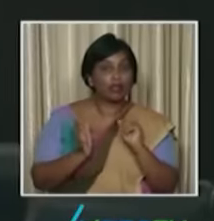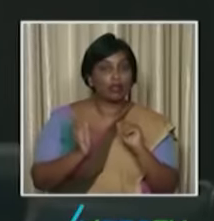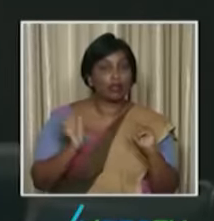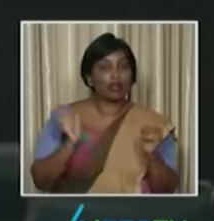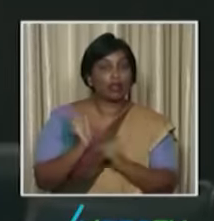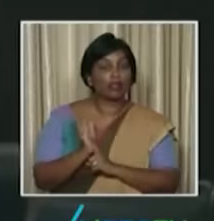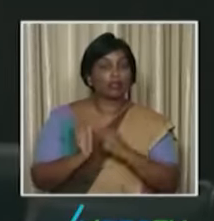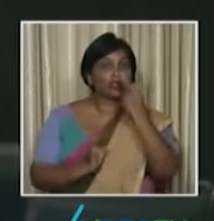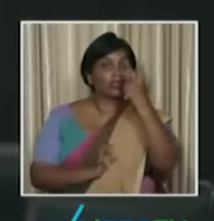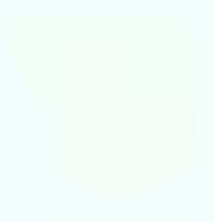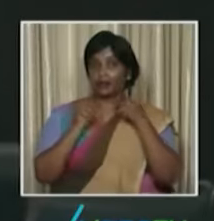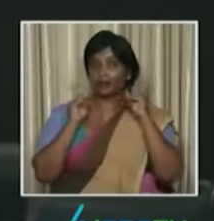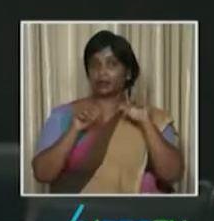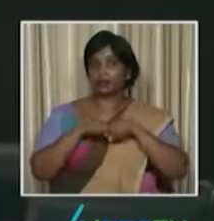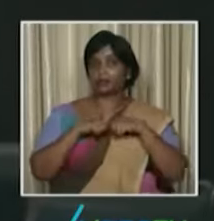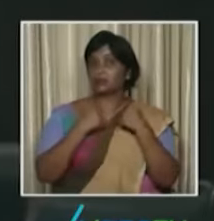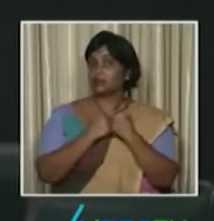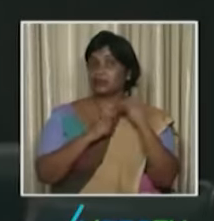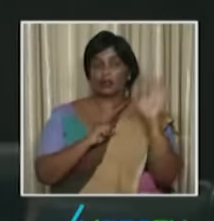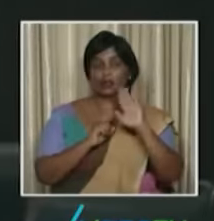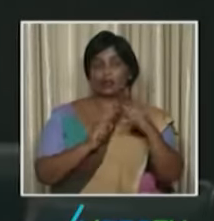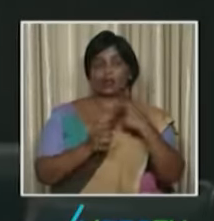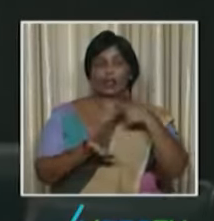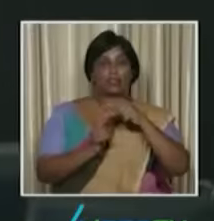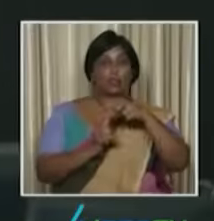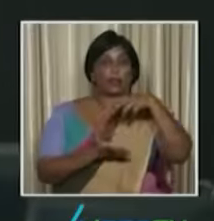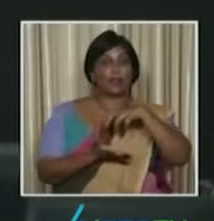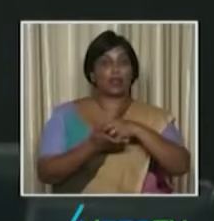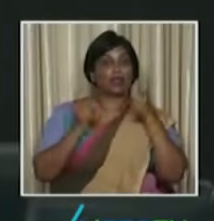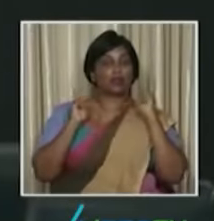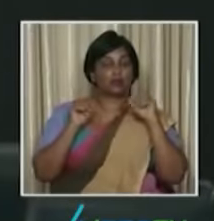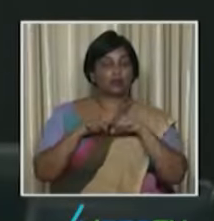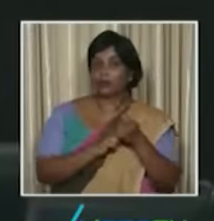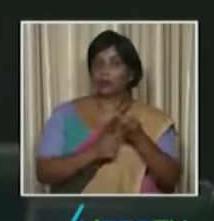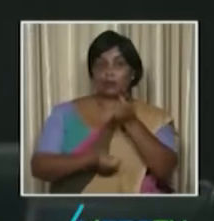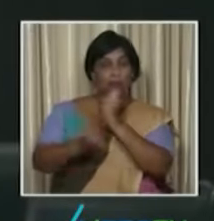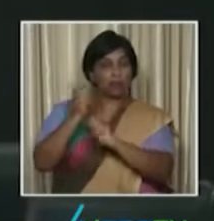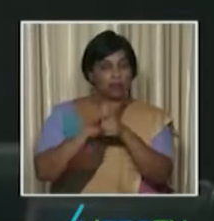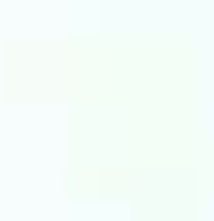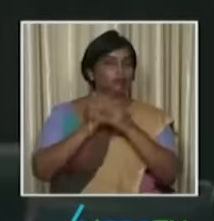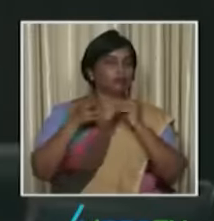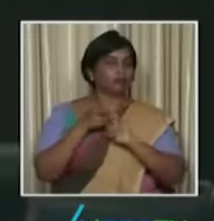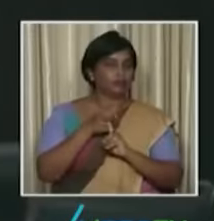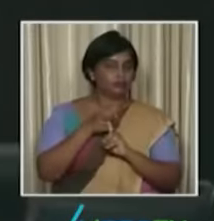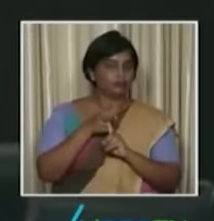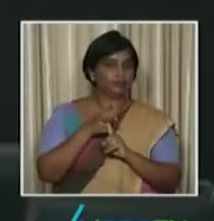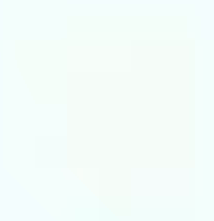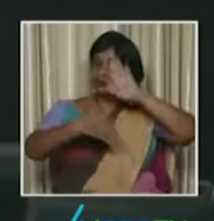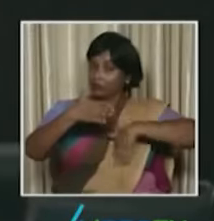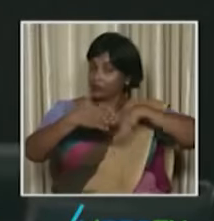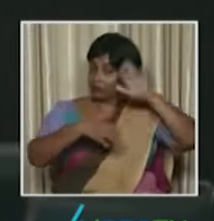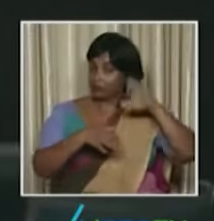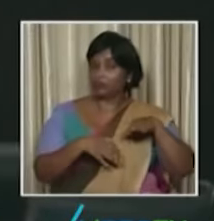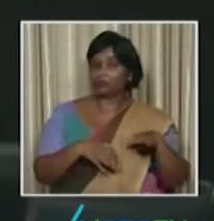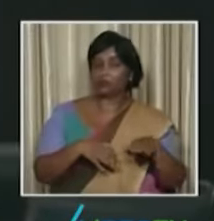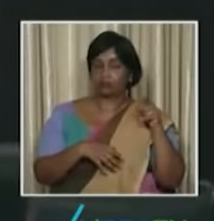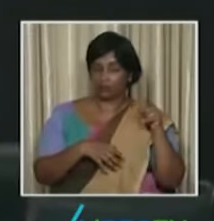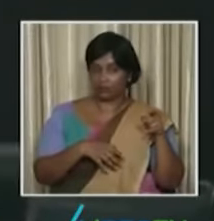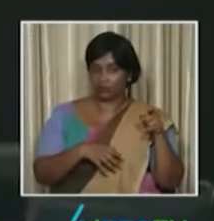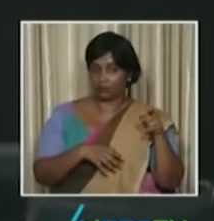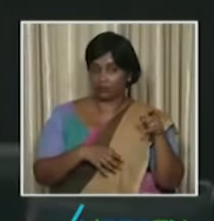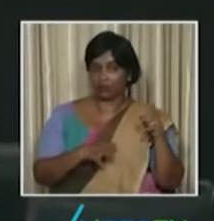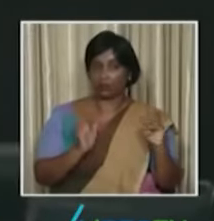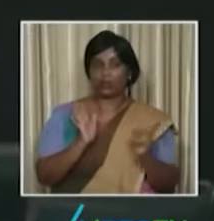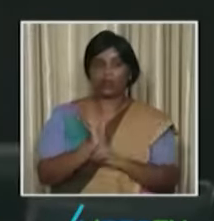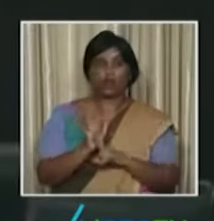ලක්ෂ 2340යි මේ මධ්‍යම පළාත් ක්‍රීඩා සංගමේ අක්‍රමිකතා ගොඩක් තියෙනවා මේ ඊළඟ එක තින්ත ගන්න ග්‍රෑන්ඩ් ස්ටෑන්ඩ් එකේ